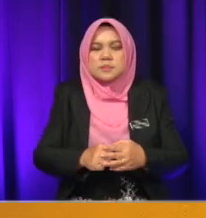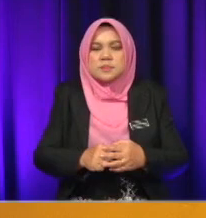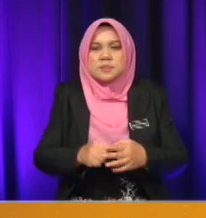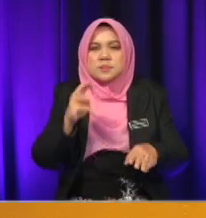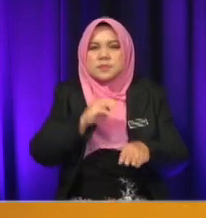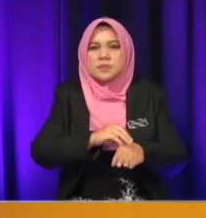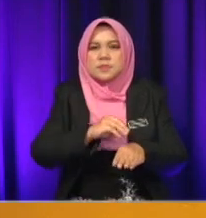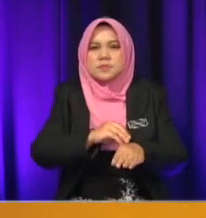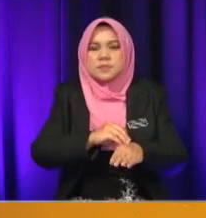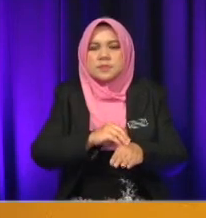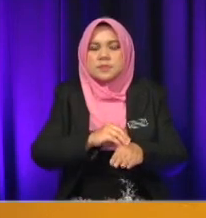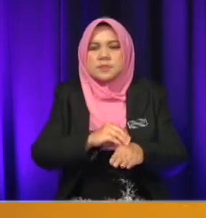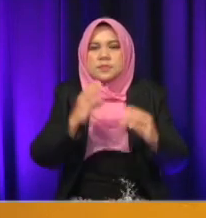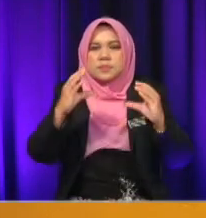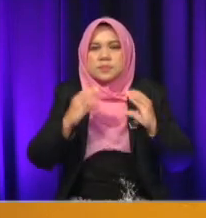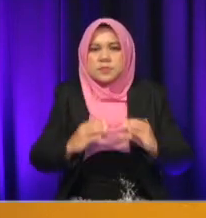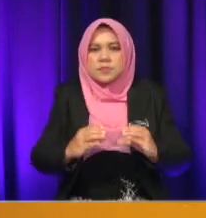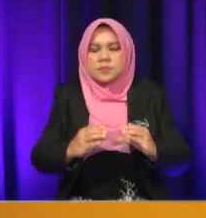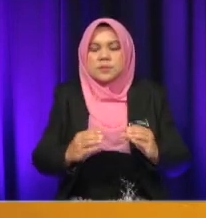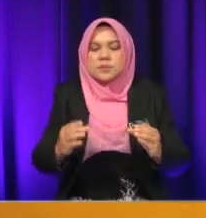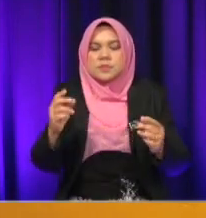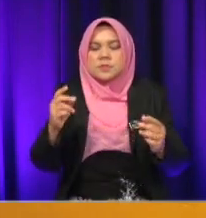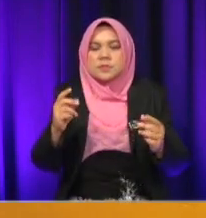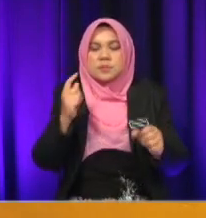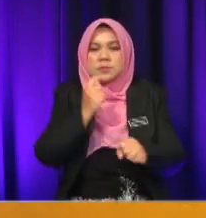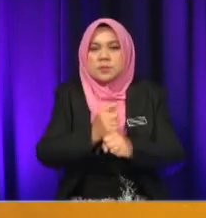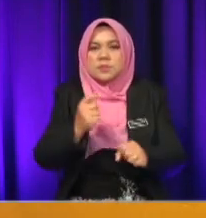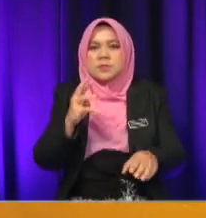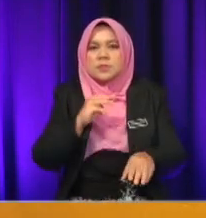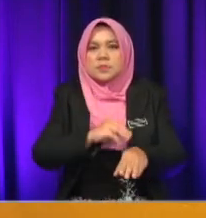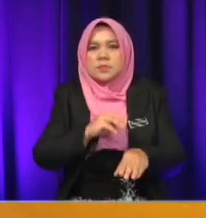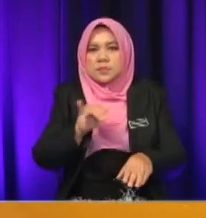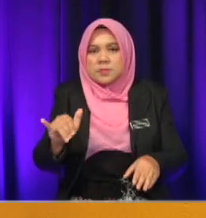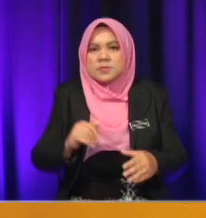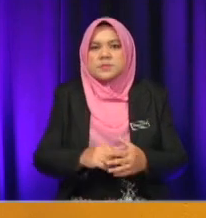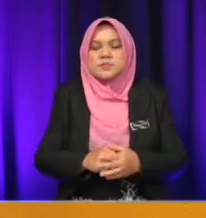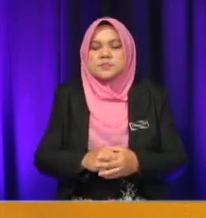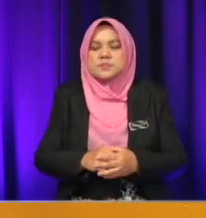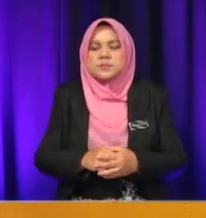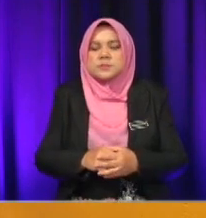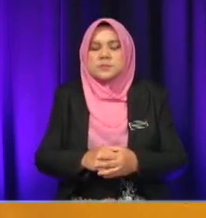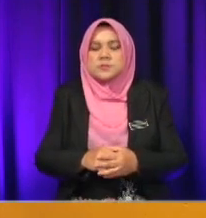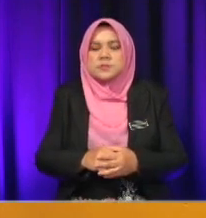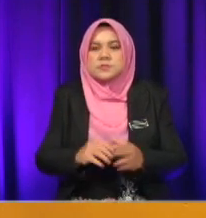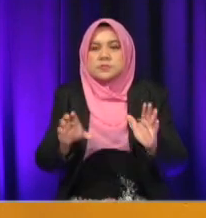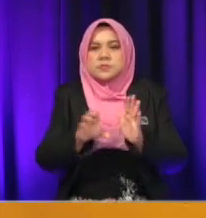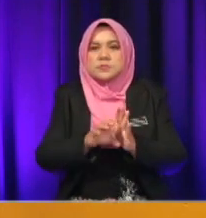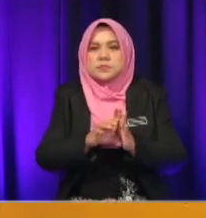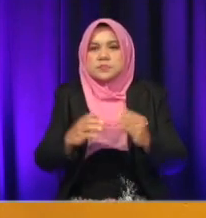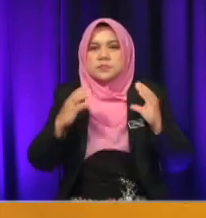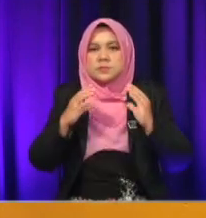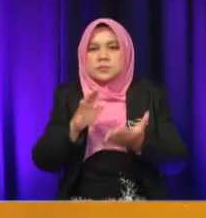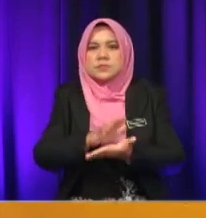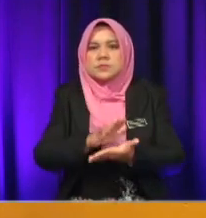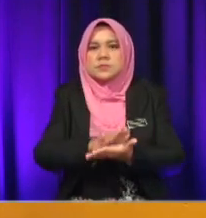masa kaedah itu kena pada tepat pada waktunya. Ya, betul cikgu. Contohnya nak cuti sekolah. Nak